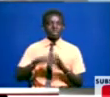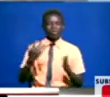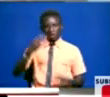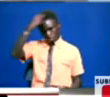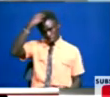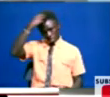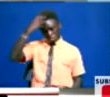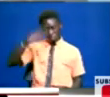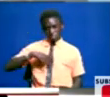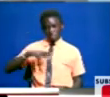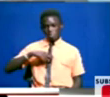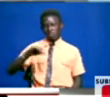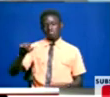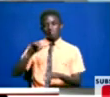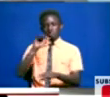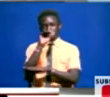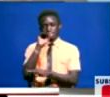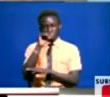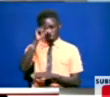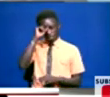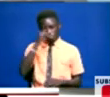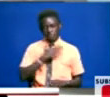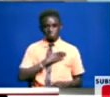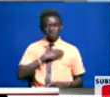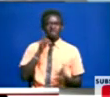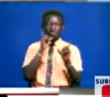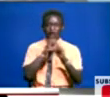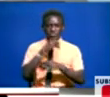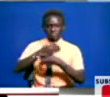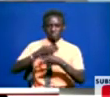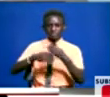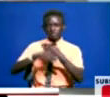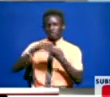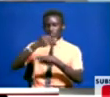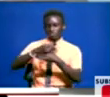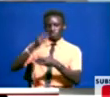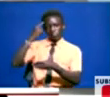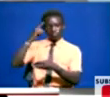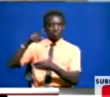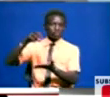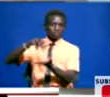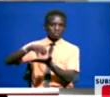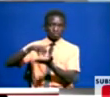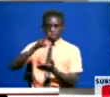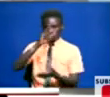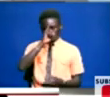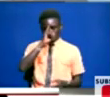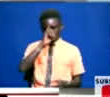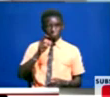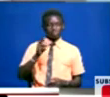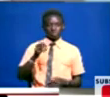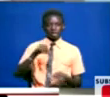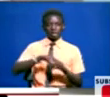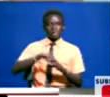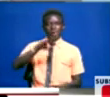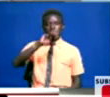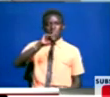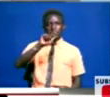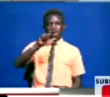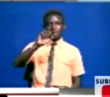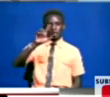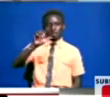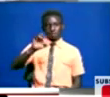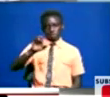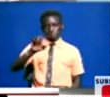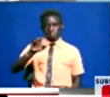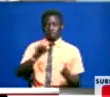wanaendelea kushinikiza serikali kukamilisha ujenzi wa nyumba za maafisa wa polisi katika kituo cha polisi cha Malele. Wakazi hao